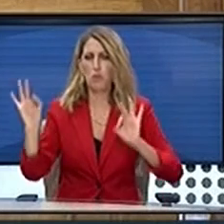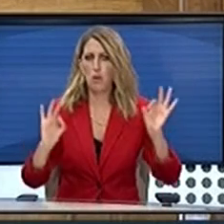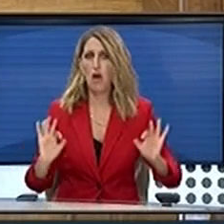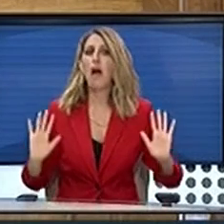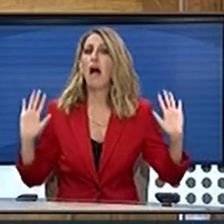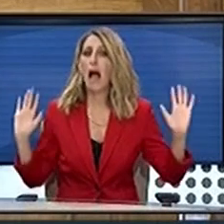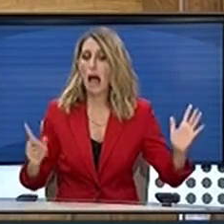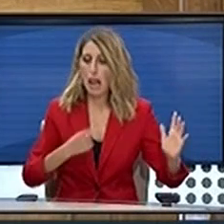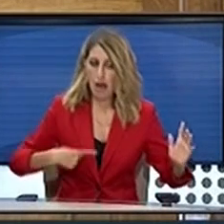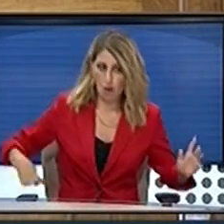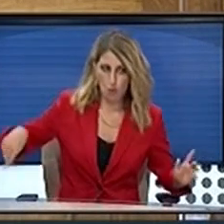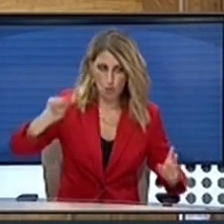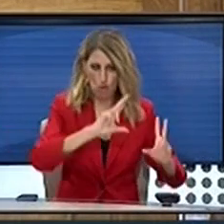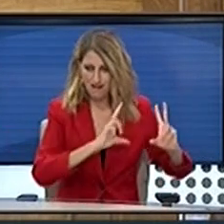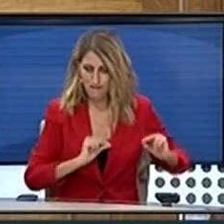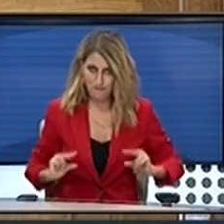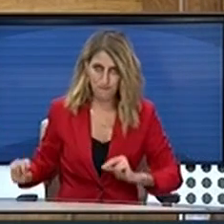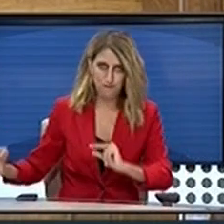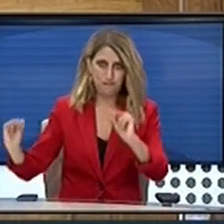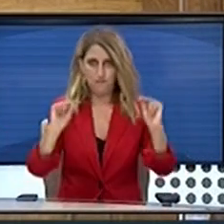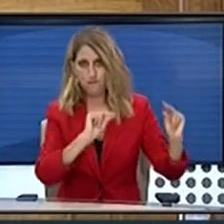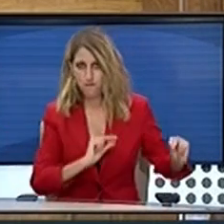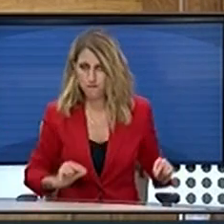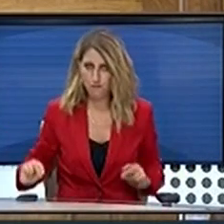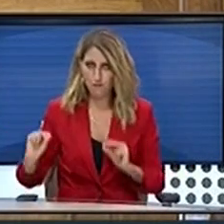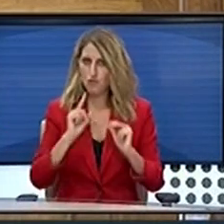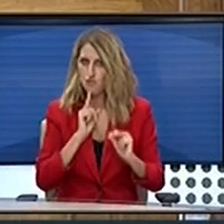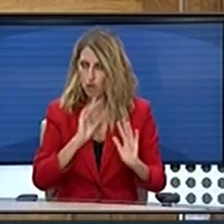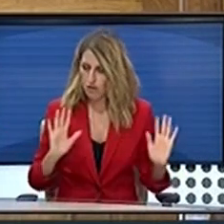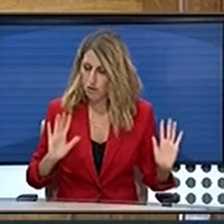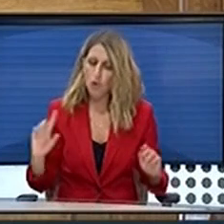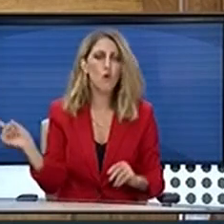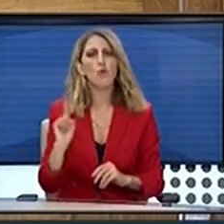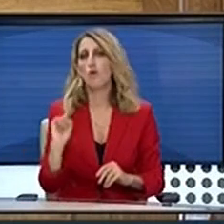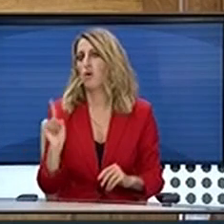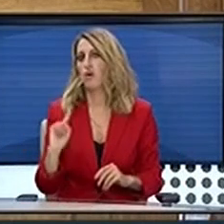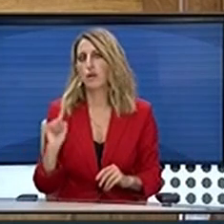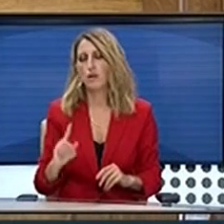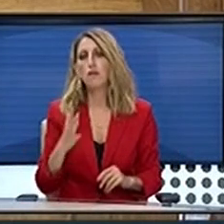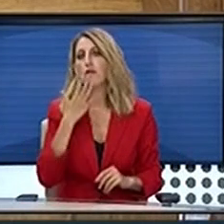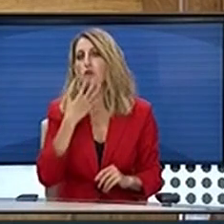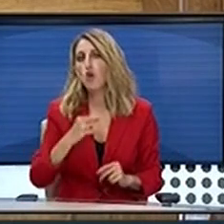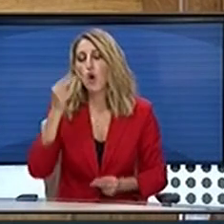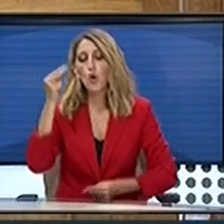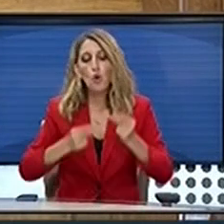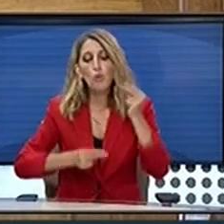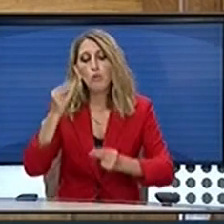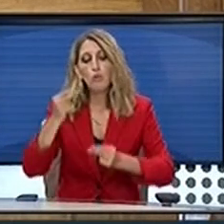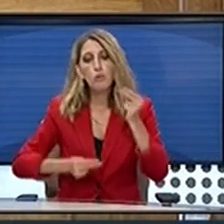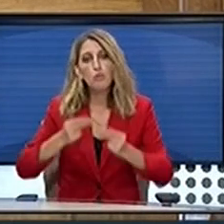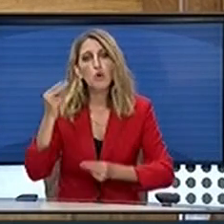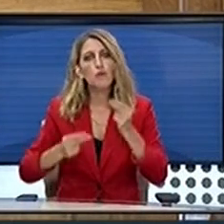ίδιο. Ακριβώς επειδή δεν διαχειριζόμαστε με τον ίδιο τρόπο τα ίδια προβλήματα. Είτε αυτά έρχονται από το